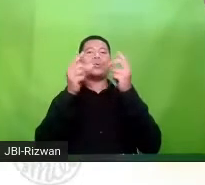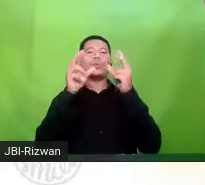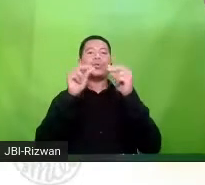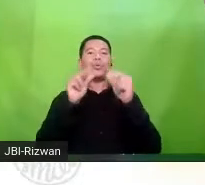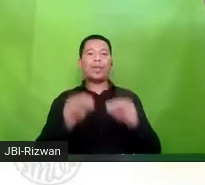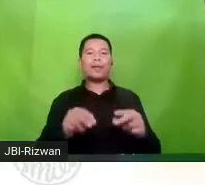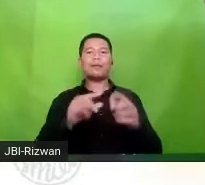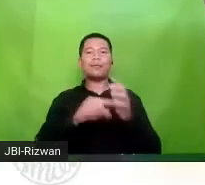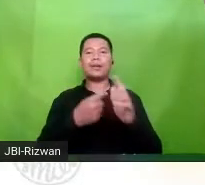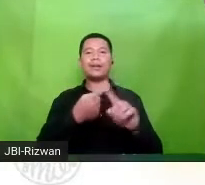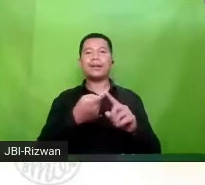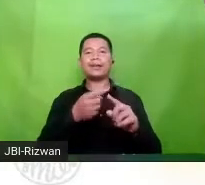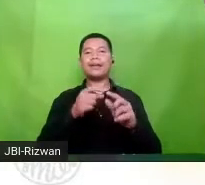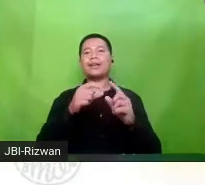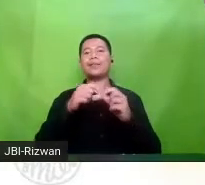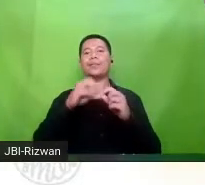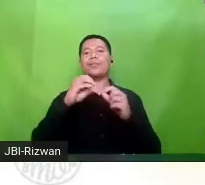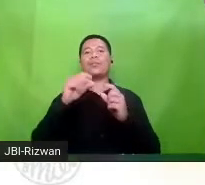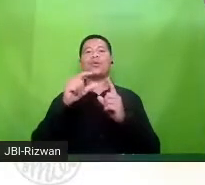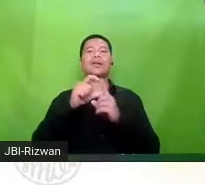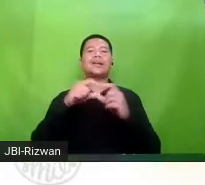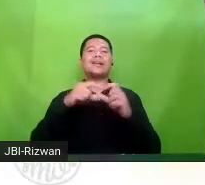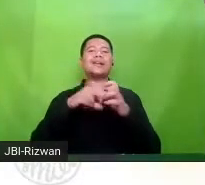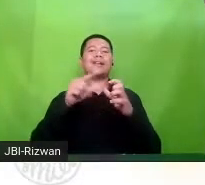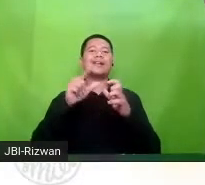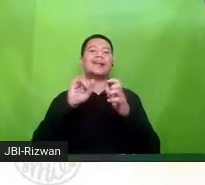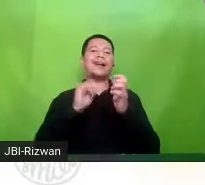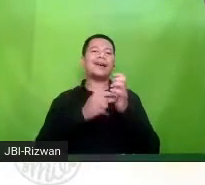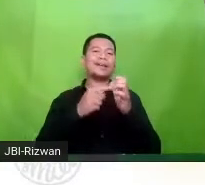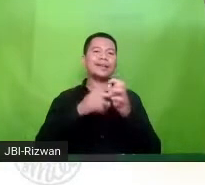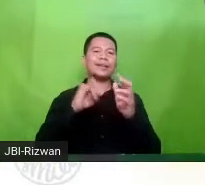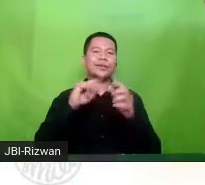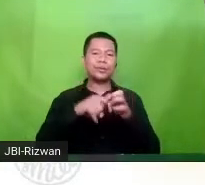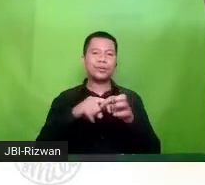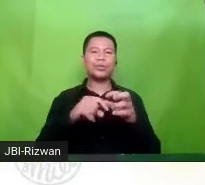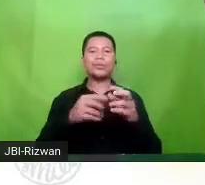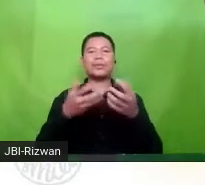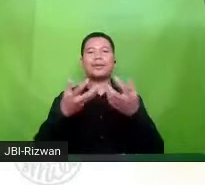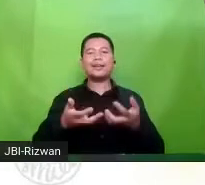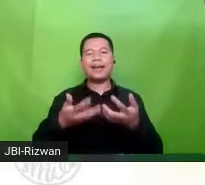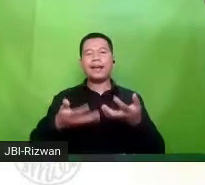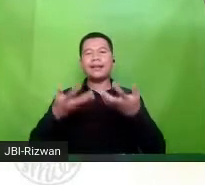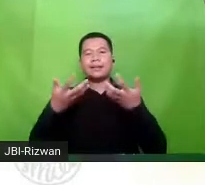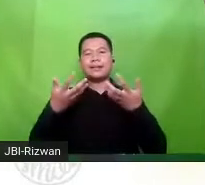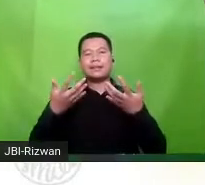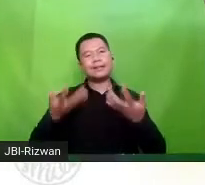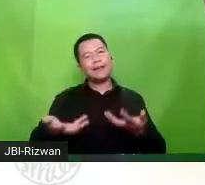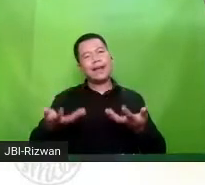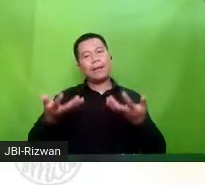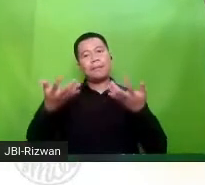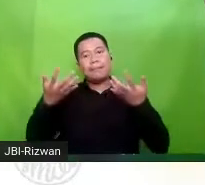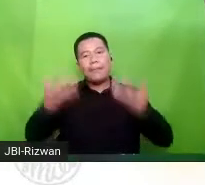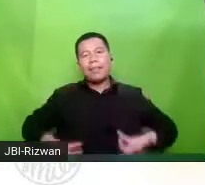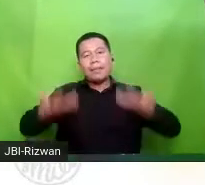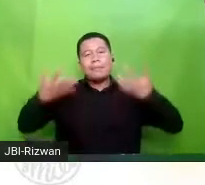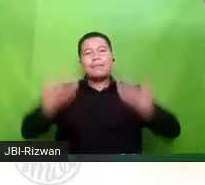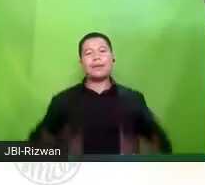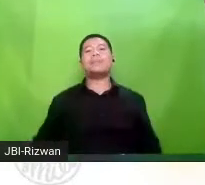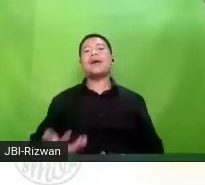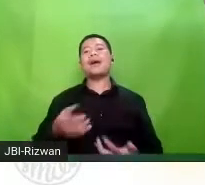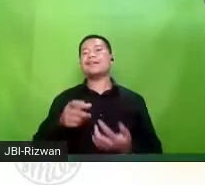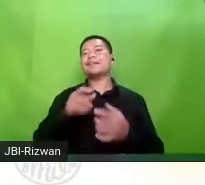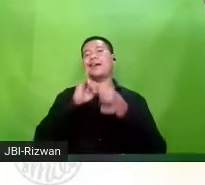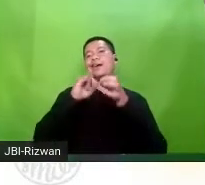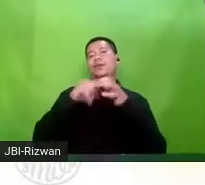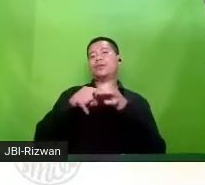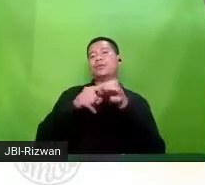IQ, kemudian disabilitas intelektual ringan, sedang, berat, sangat berat, dengan angka IQ yang ada di sebelah kirinya.